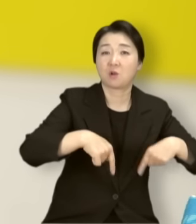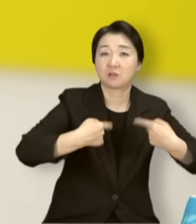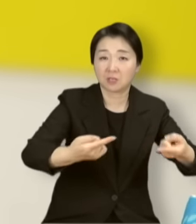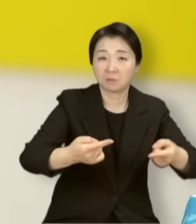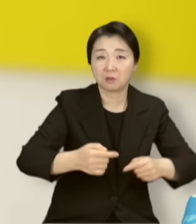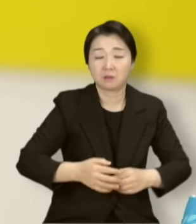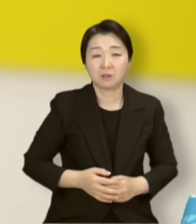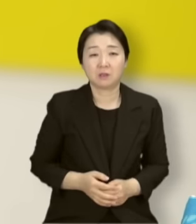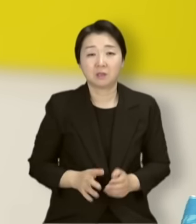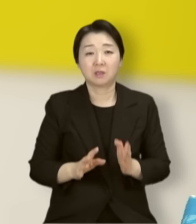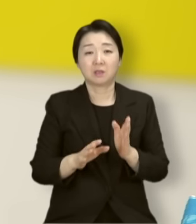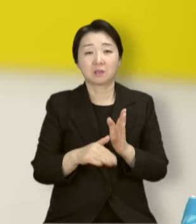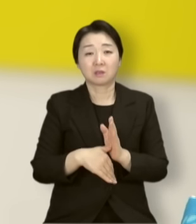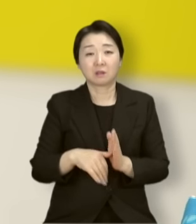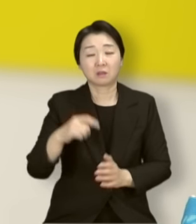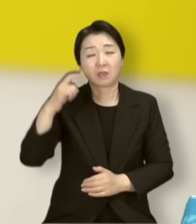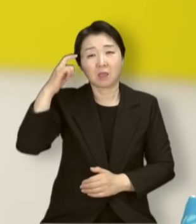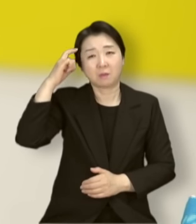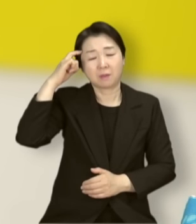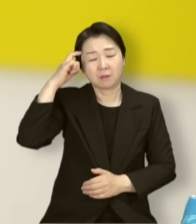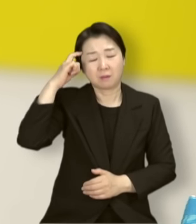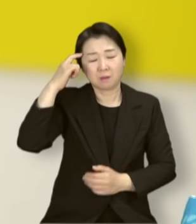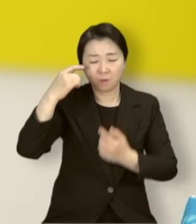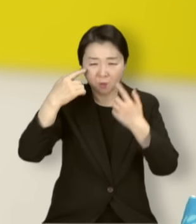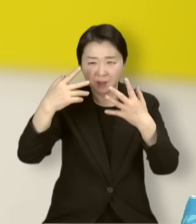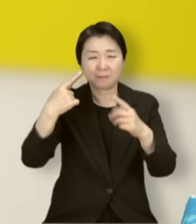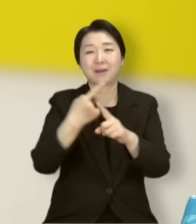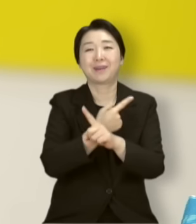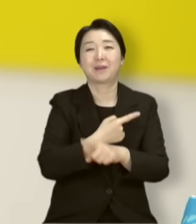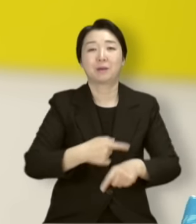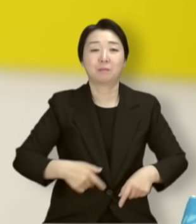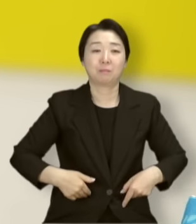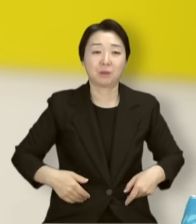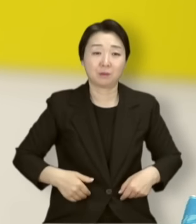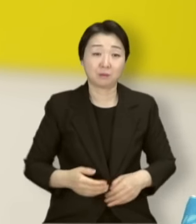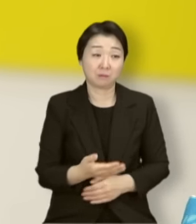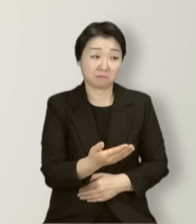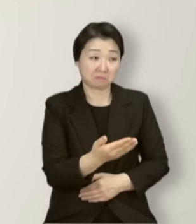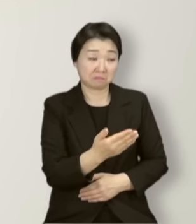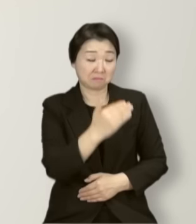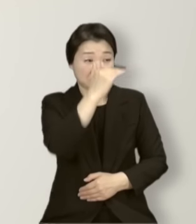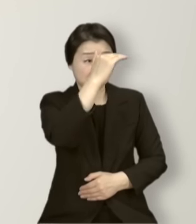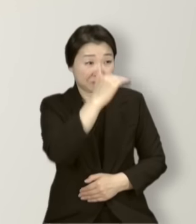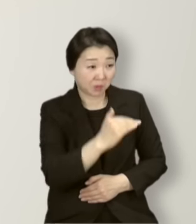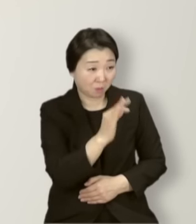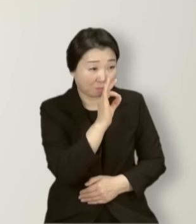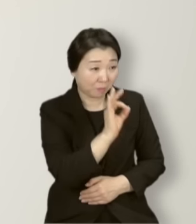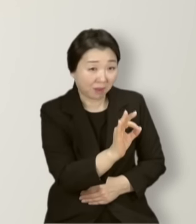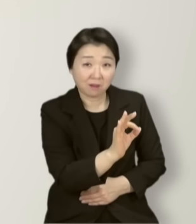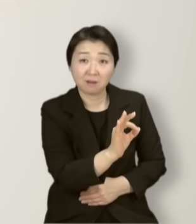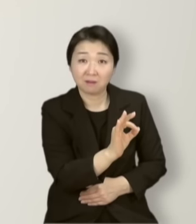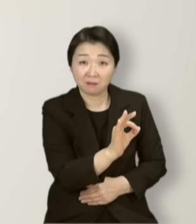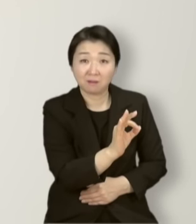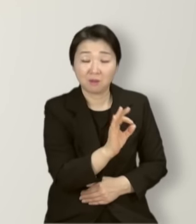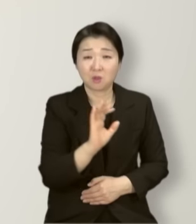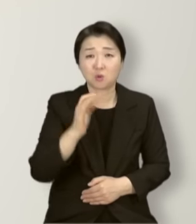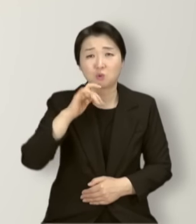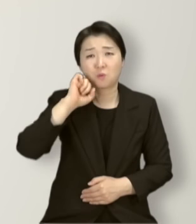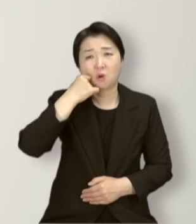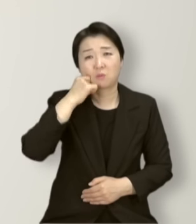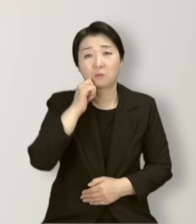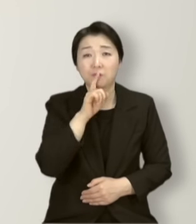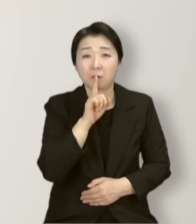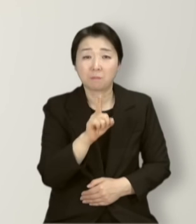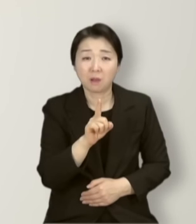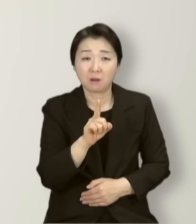보면 멘탈리티도 확실히 바뀌어야 되니까요. 총장님 말씀을 들어보니까 요즘에 어렵다 어렵다